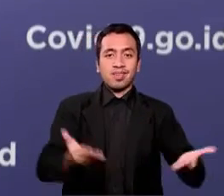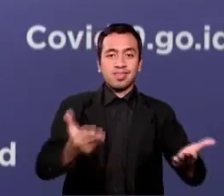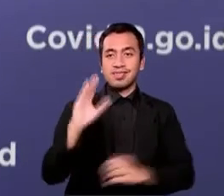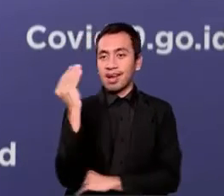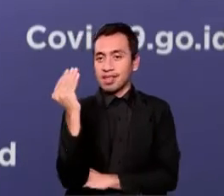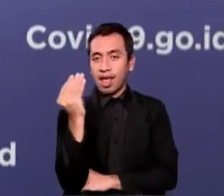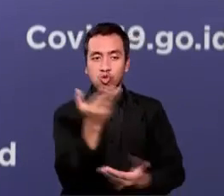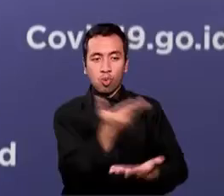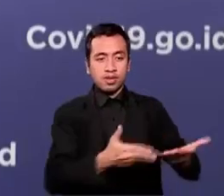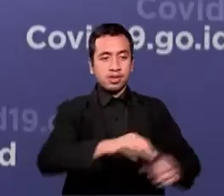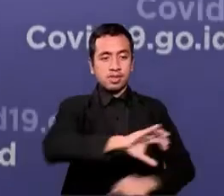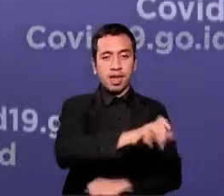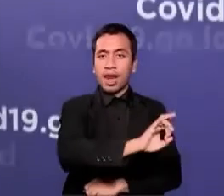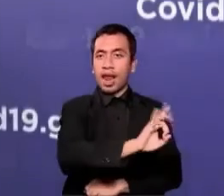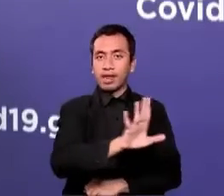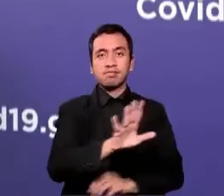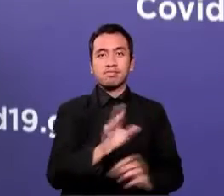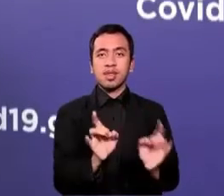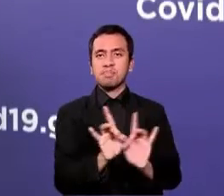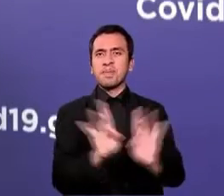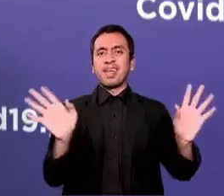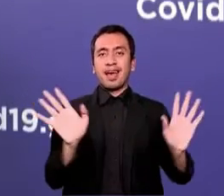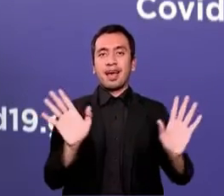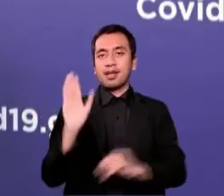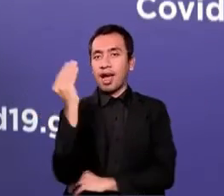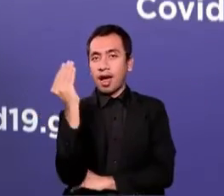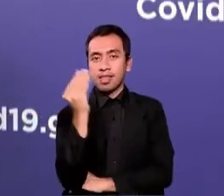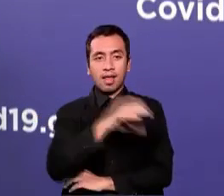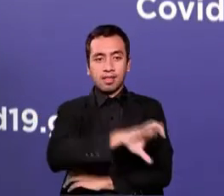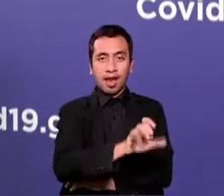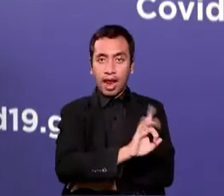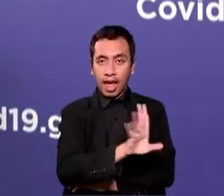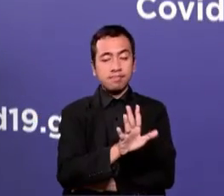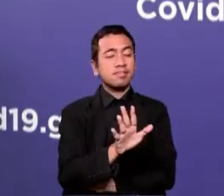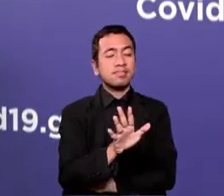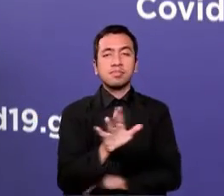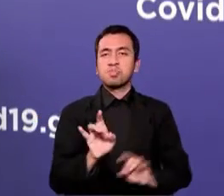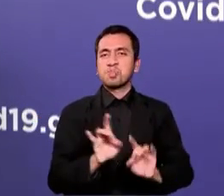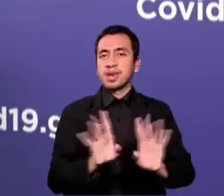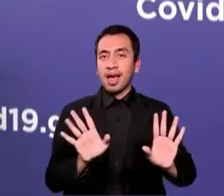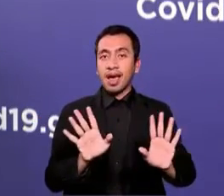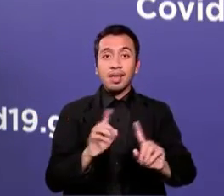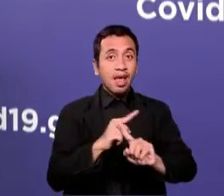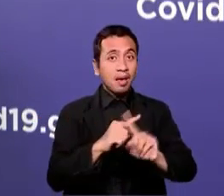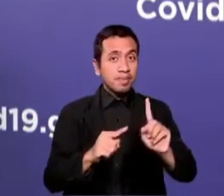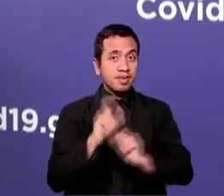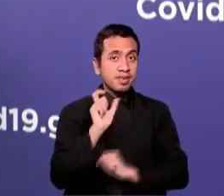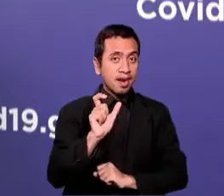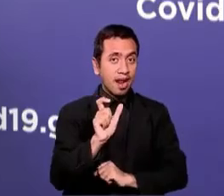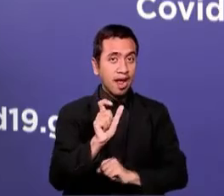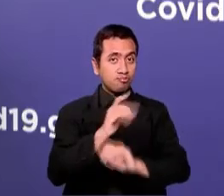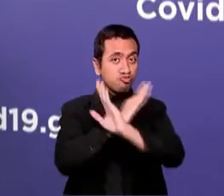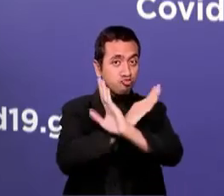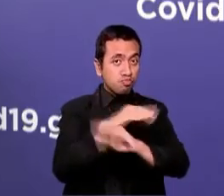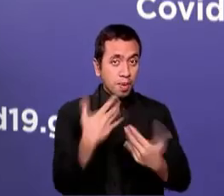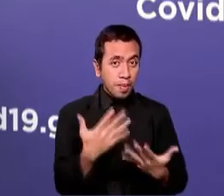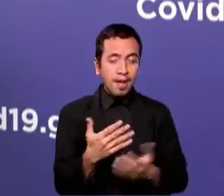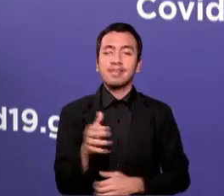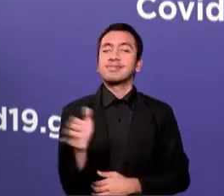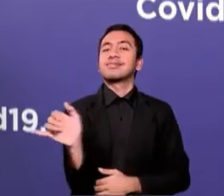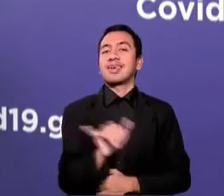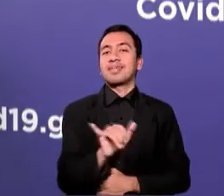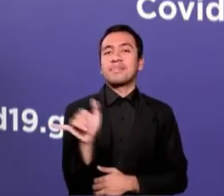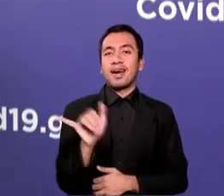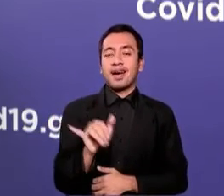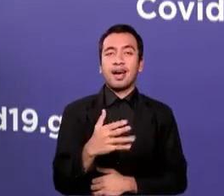dengan daerah-daerah yang lain namun pada prinsipnya semua sama menjaga jarak menggunakan